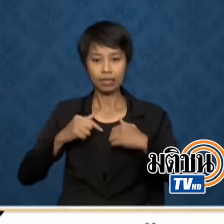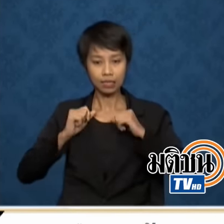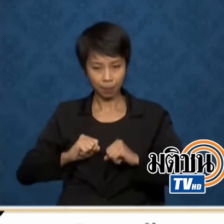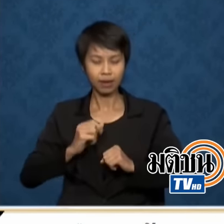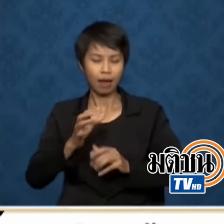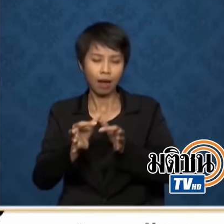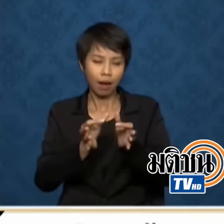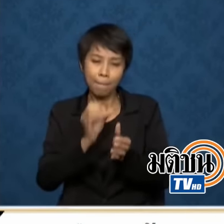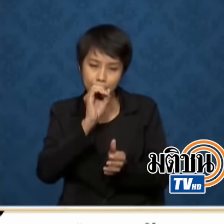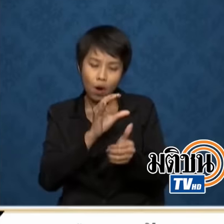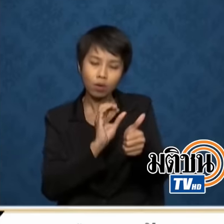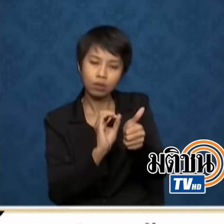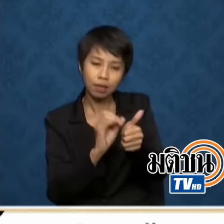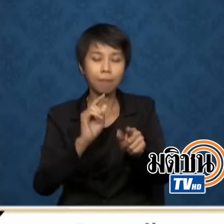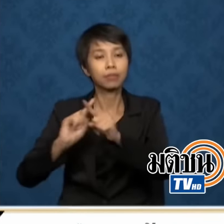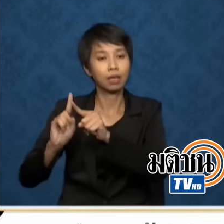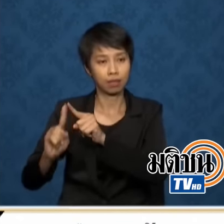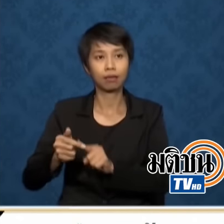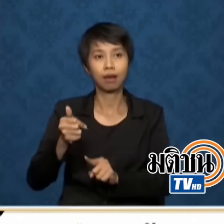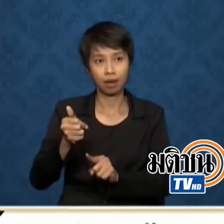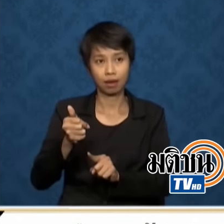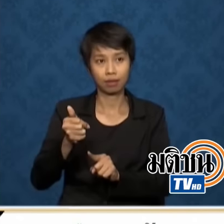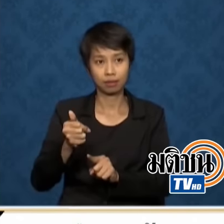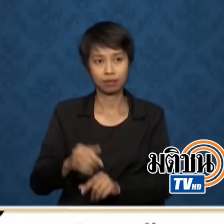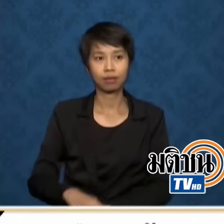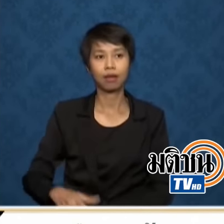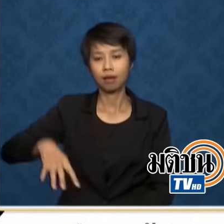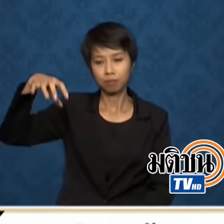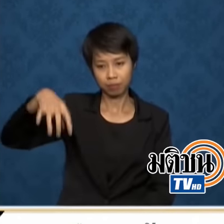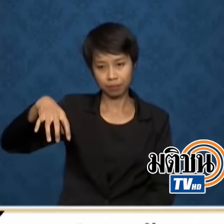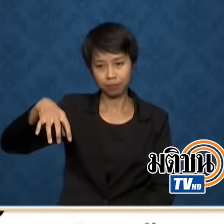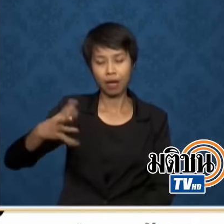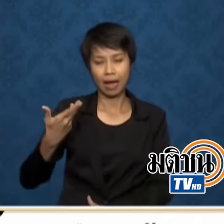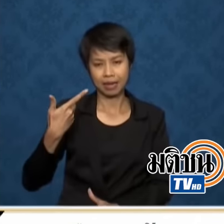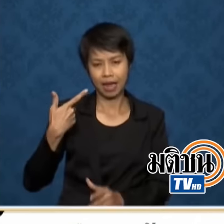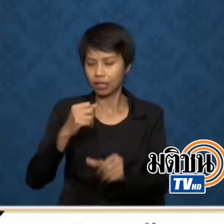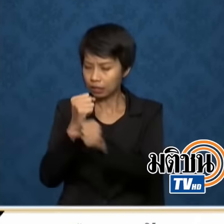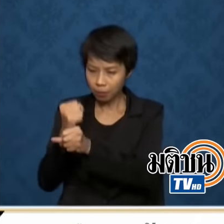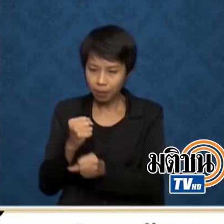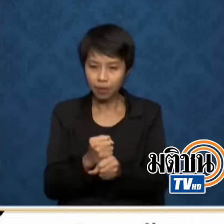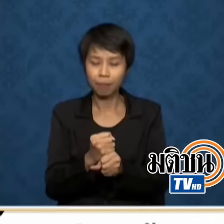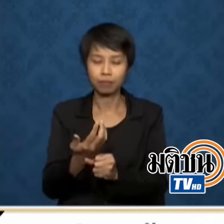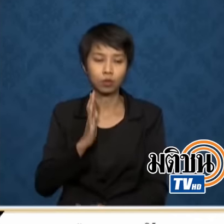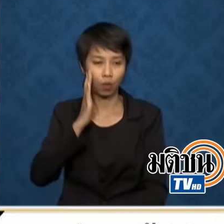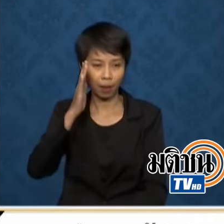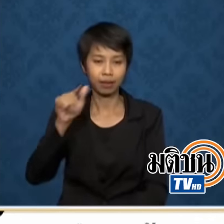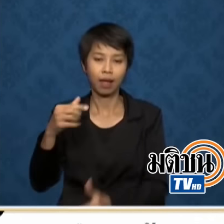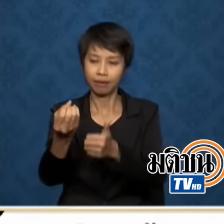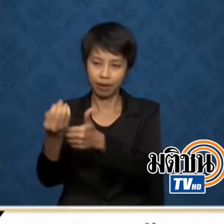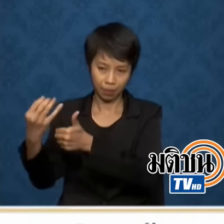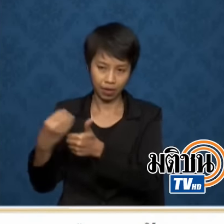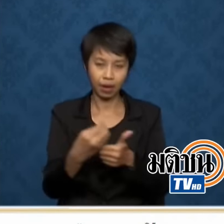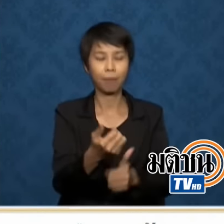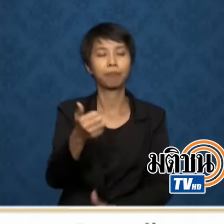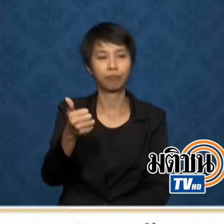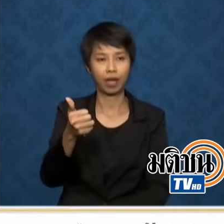ความเห็นในเรื่องของกลไกการเดินหน้าองค์กรที่จะเรียกว่าทักก้าได้อีกมากในวาระถัดไปนะครับในส่